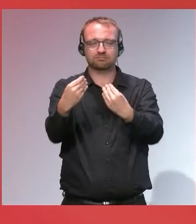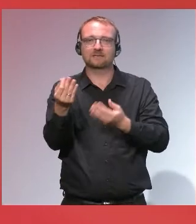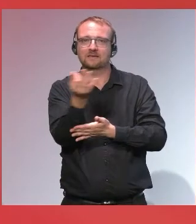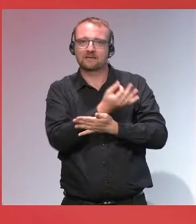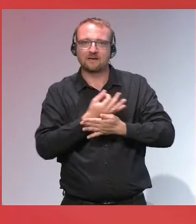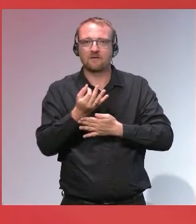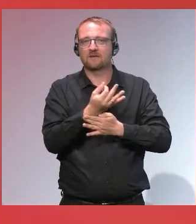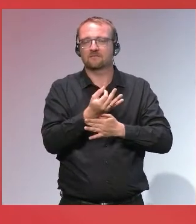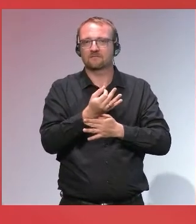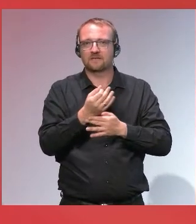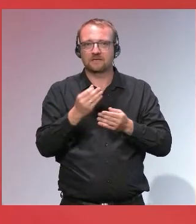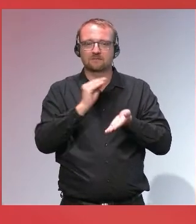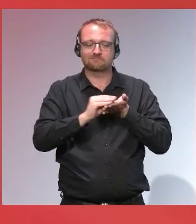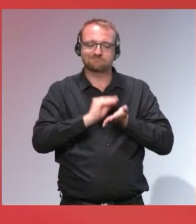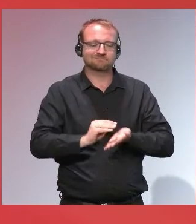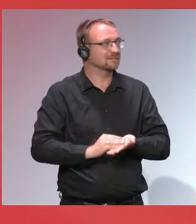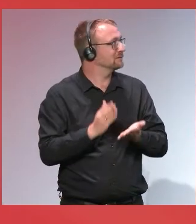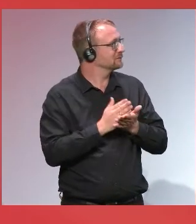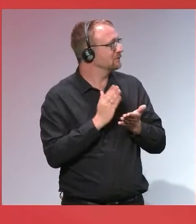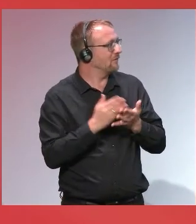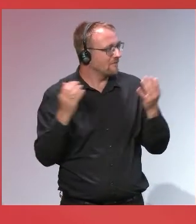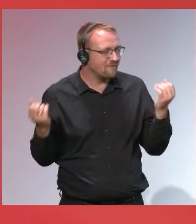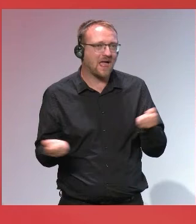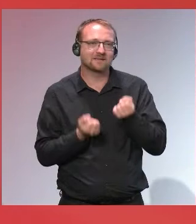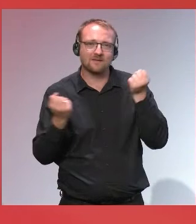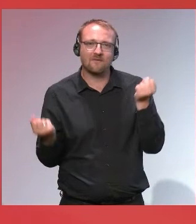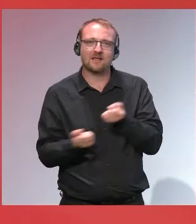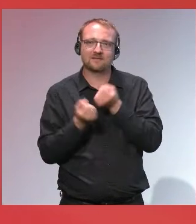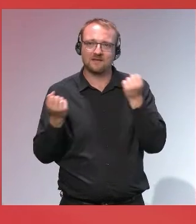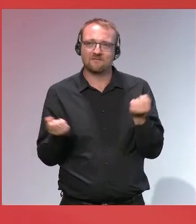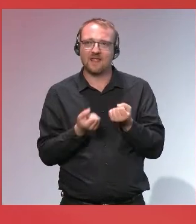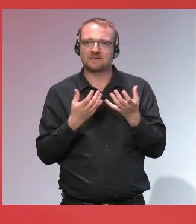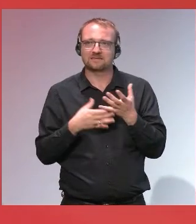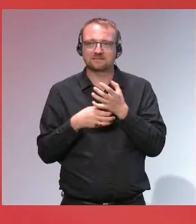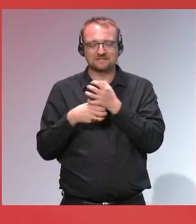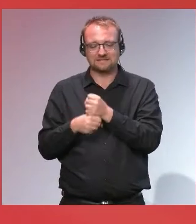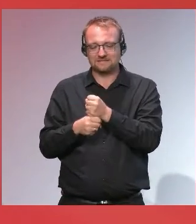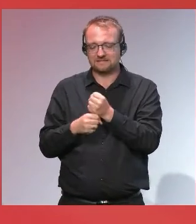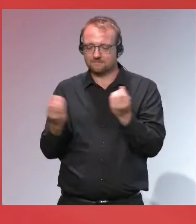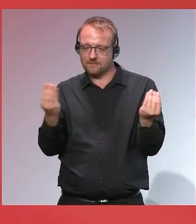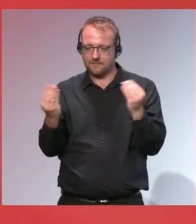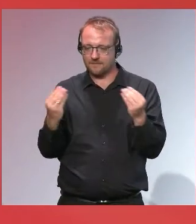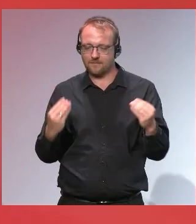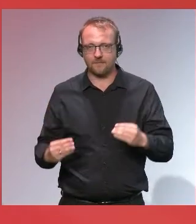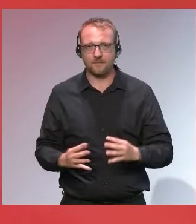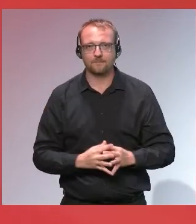Recorderin, die schon fleißig am Festhalten ist.